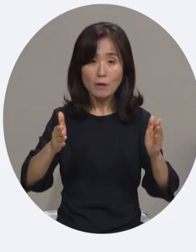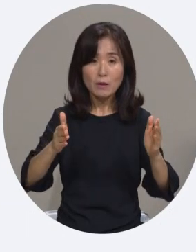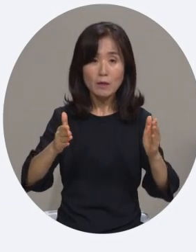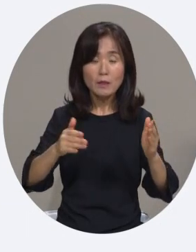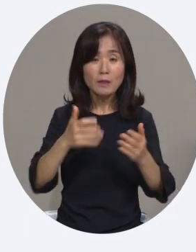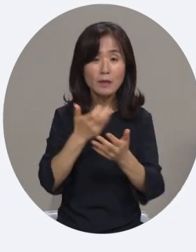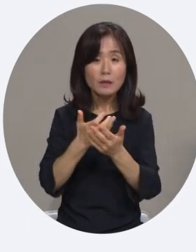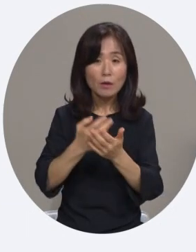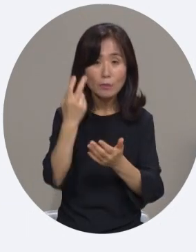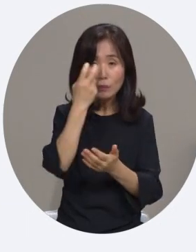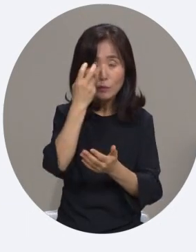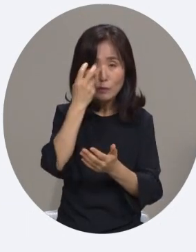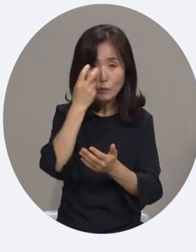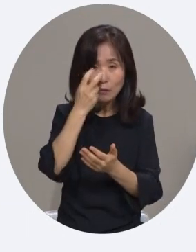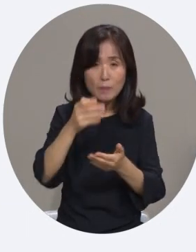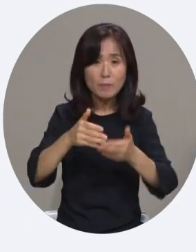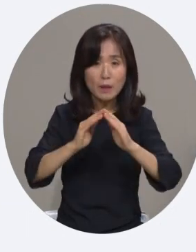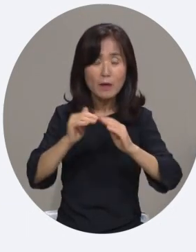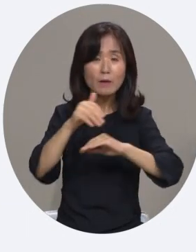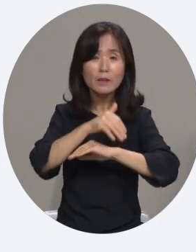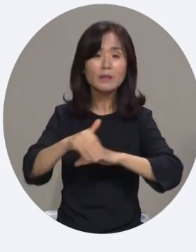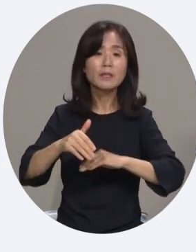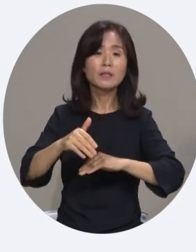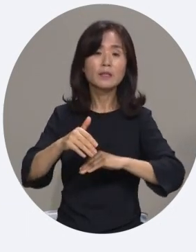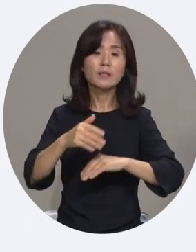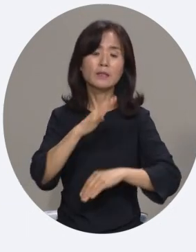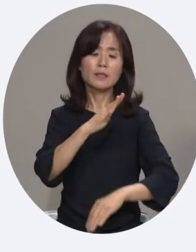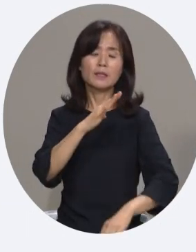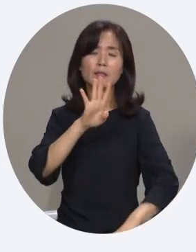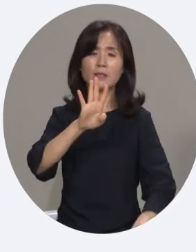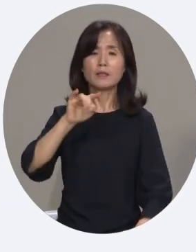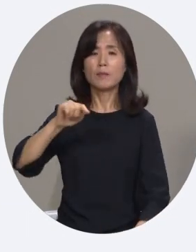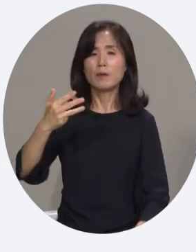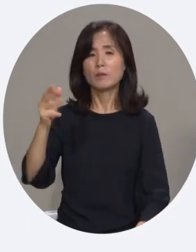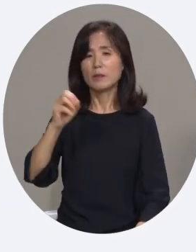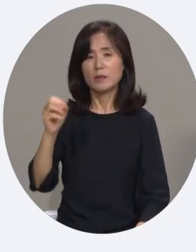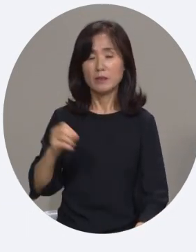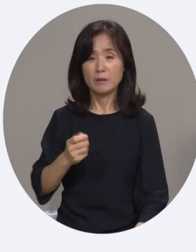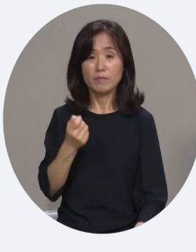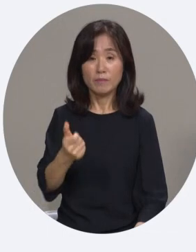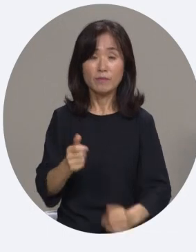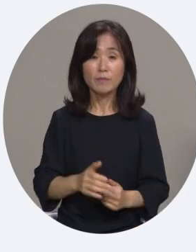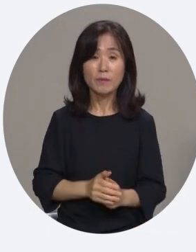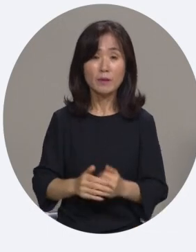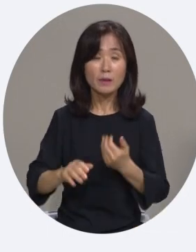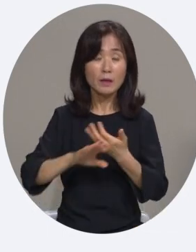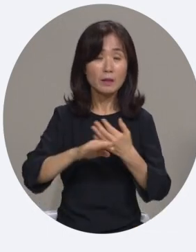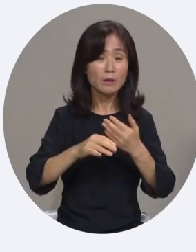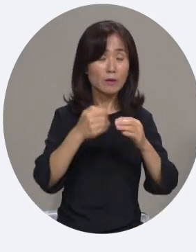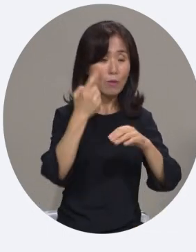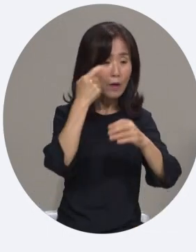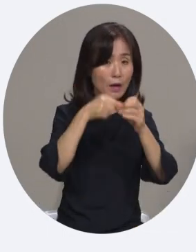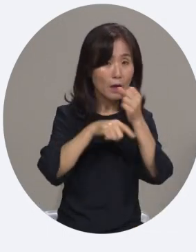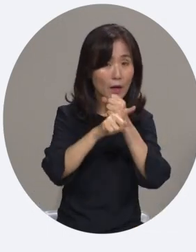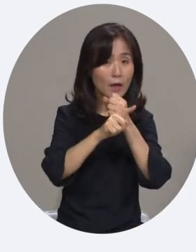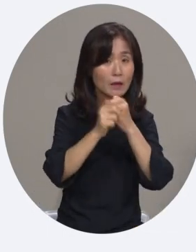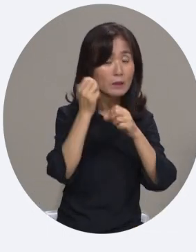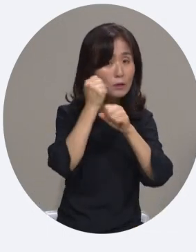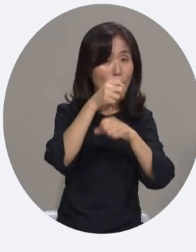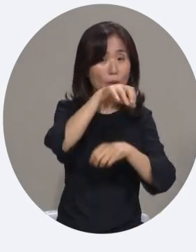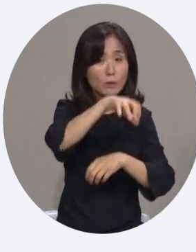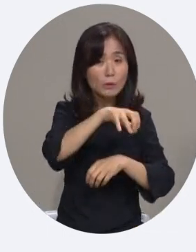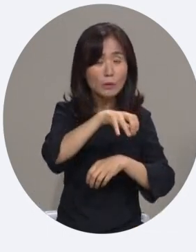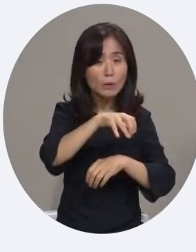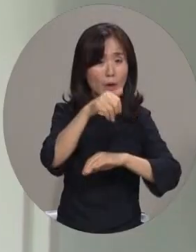관리계획을 수립한 가재는 7건 4.8%에 불과했습니다 다른 과학기술원도 계획 수립 비율은 한